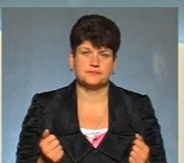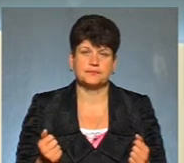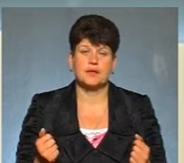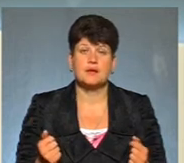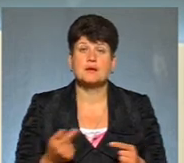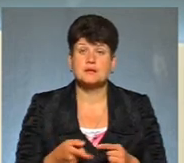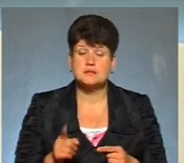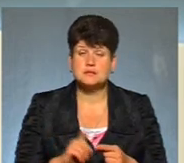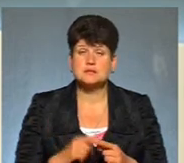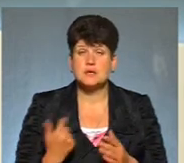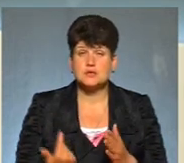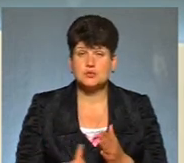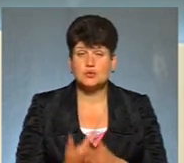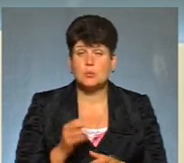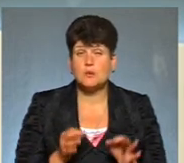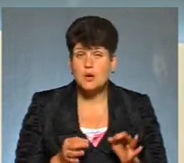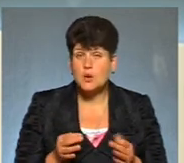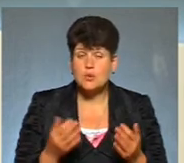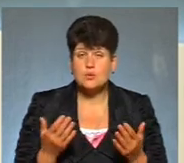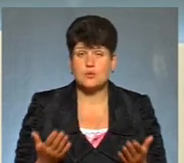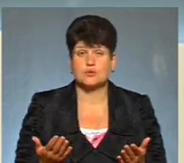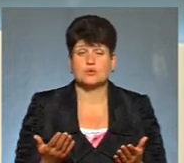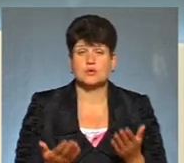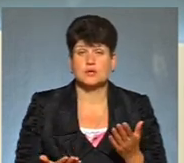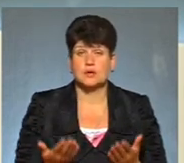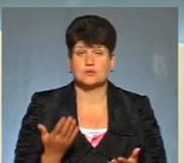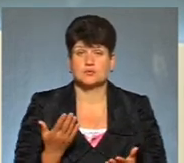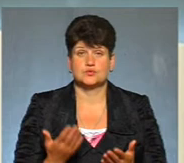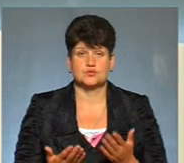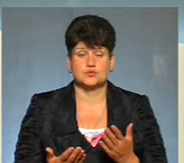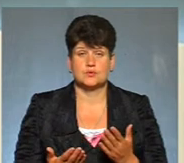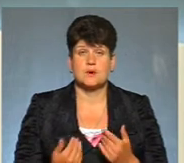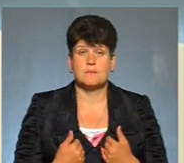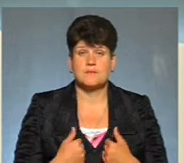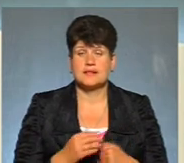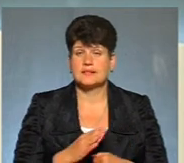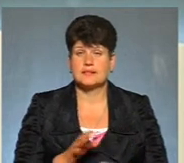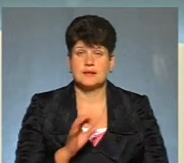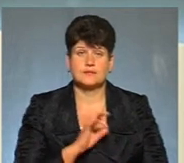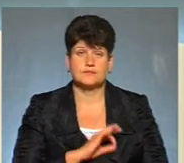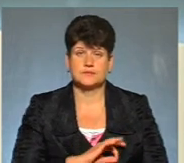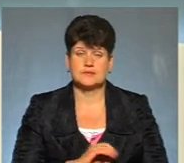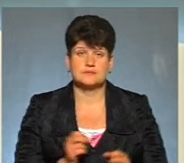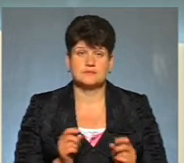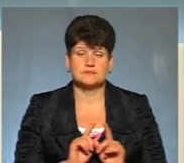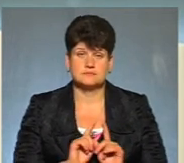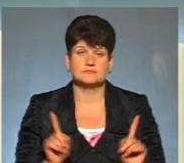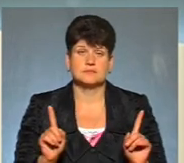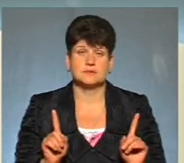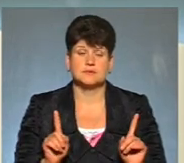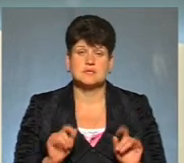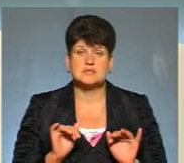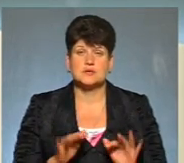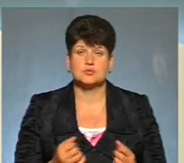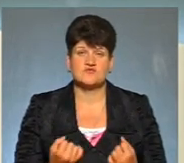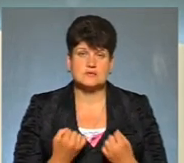це знов якби природньо, тому що якщо ми не застосовуємо специфічних засобів захисту,